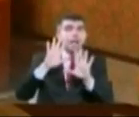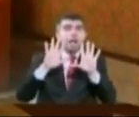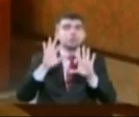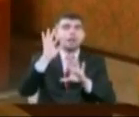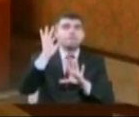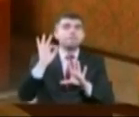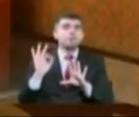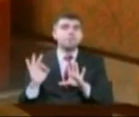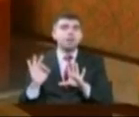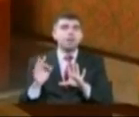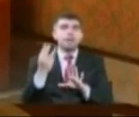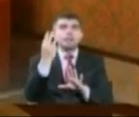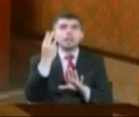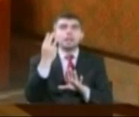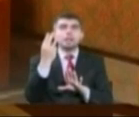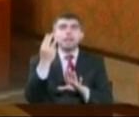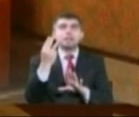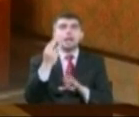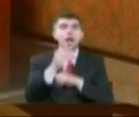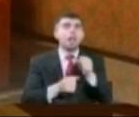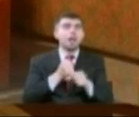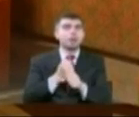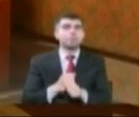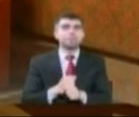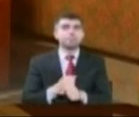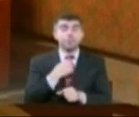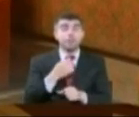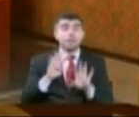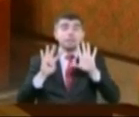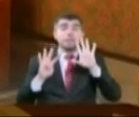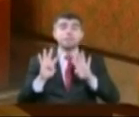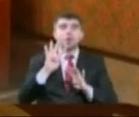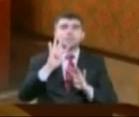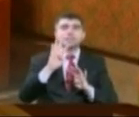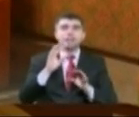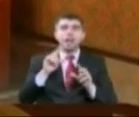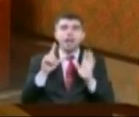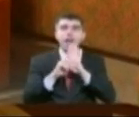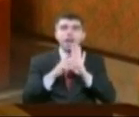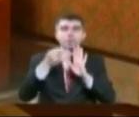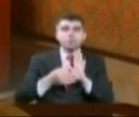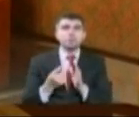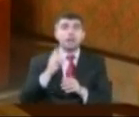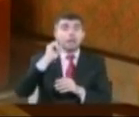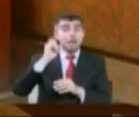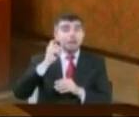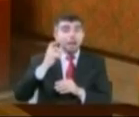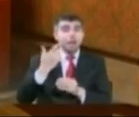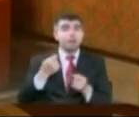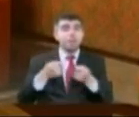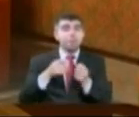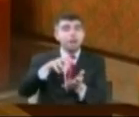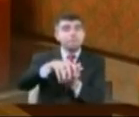يعني كل بعد مضي المدة. والمادة 98 تنص على أن كراء الأراضي الفلاحية